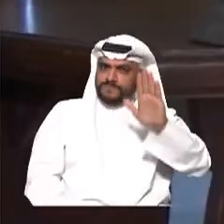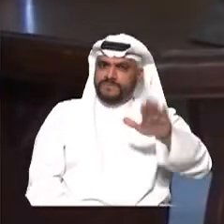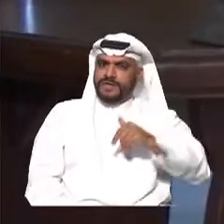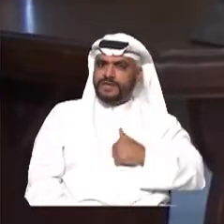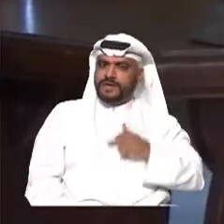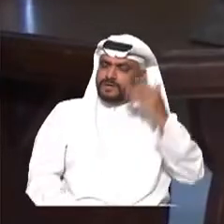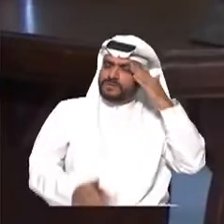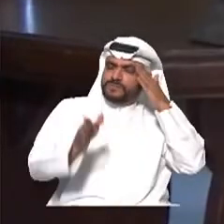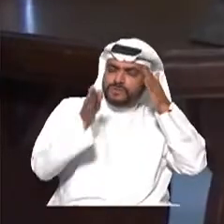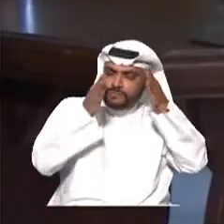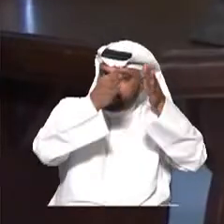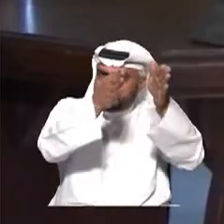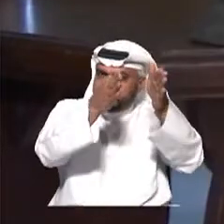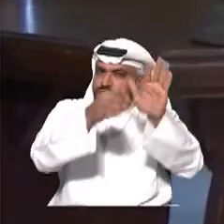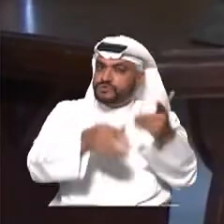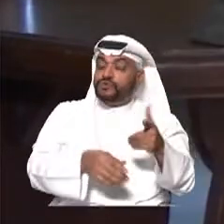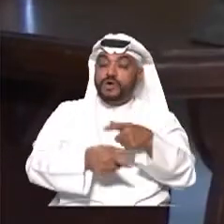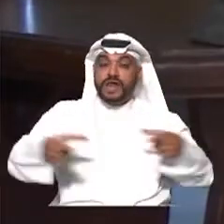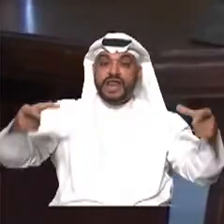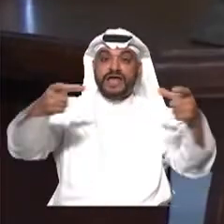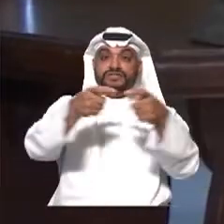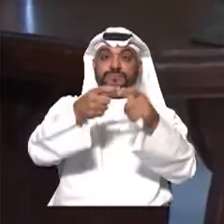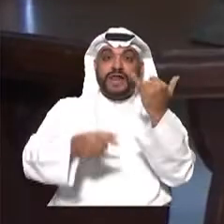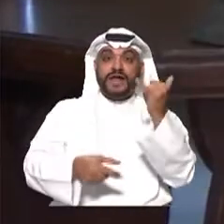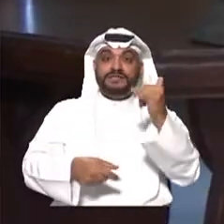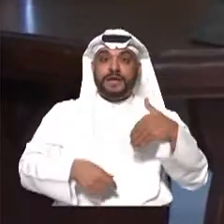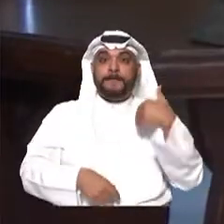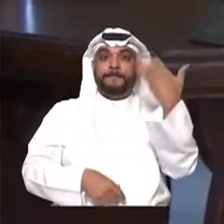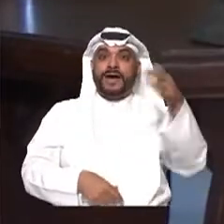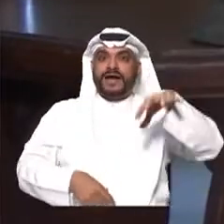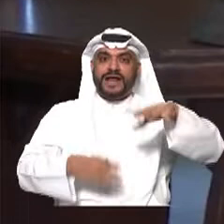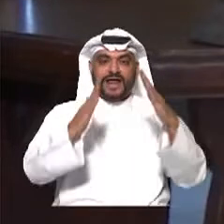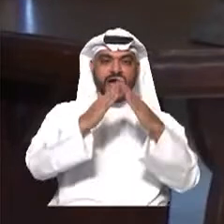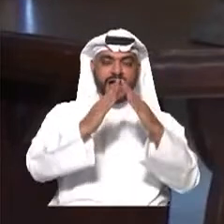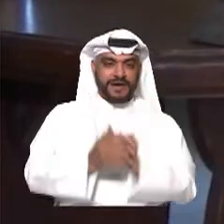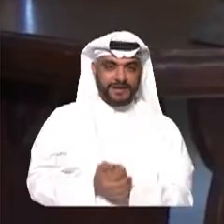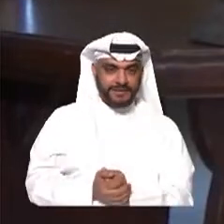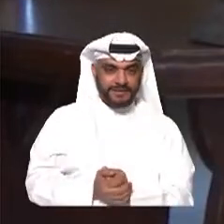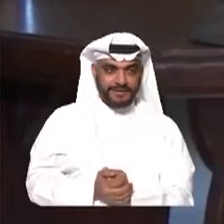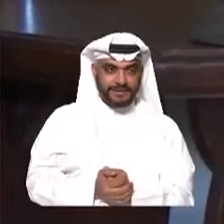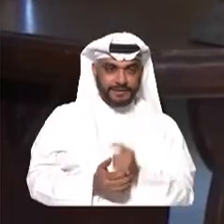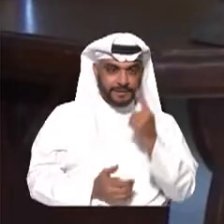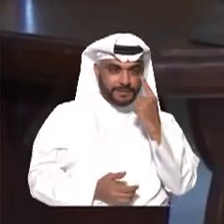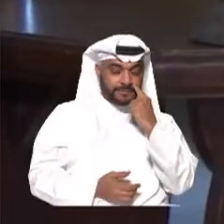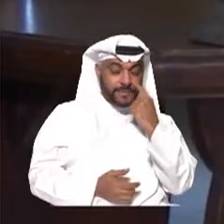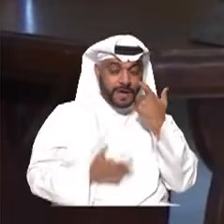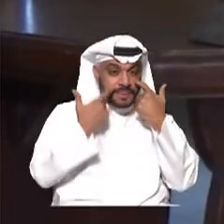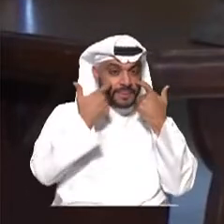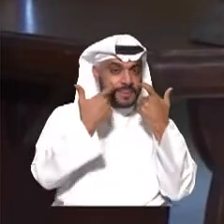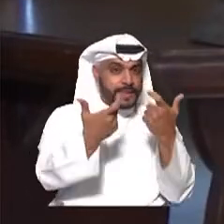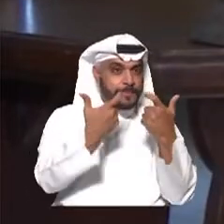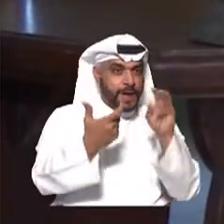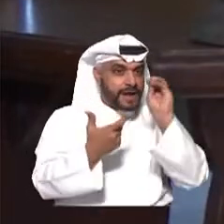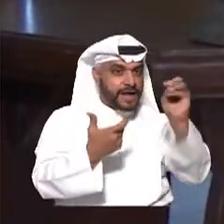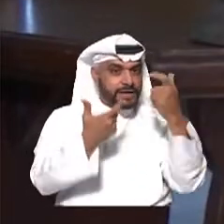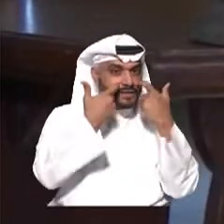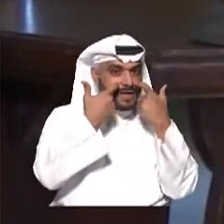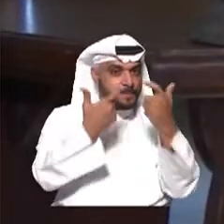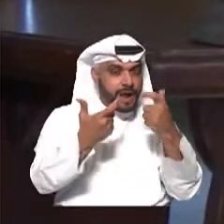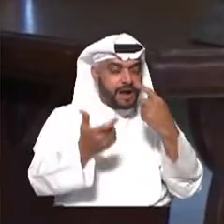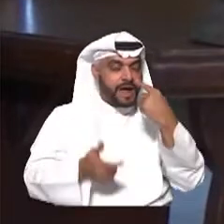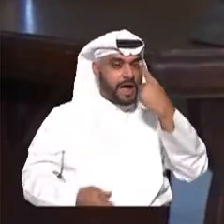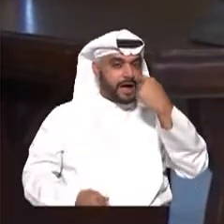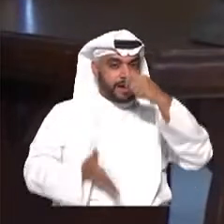اتجاه أن تحقق قمة عربية خارج القاهرة، فحصل نوع من الإنذار وتقرر أن